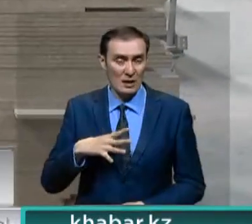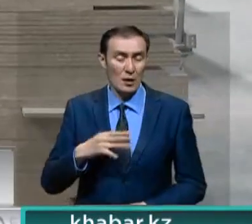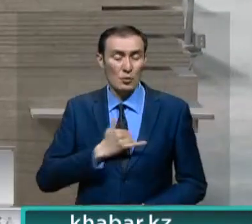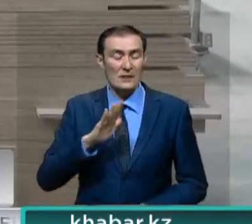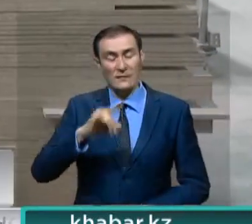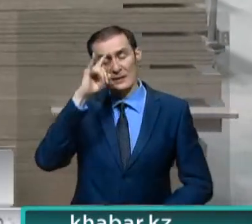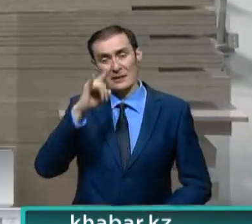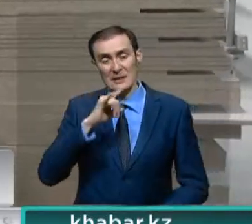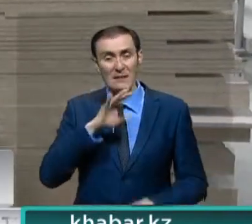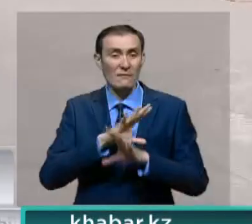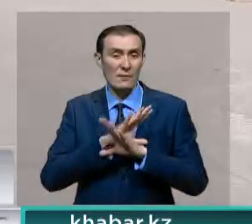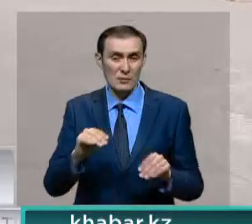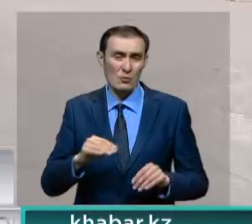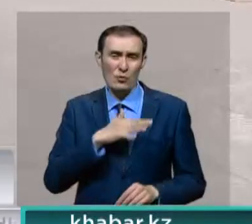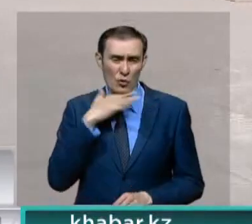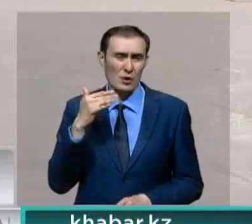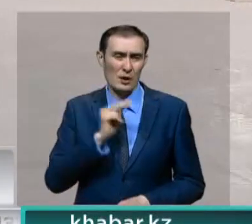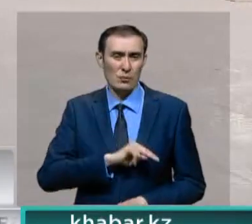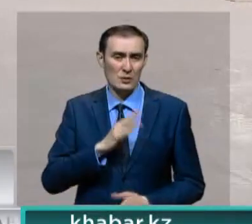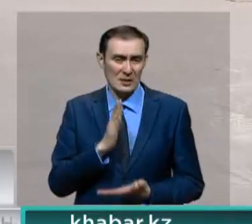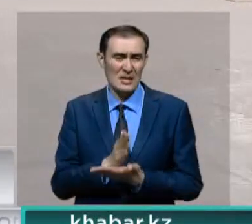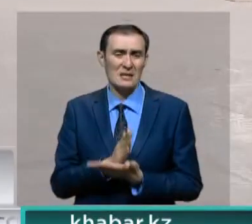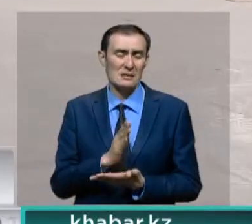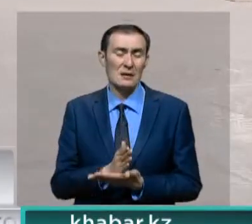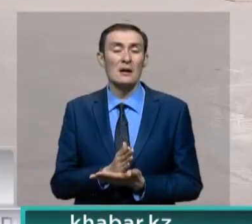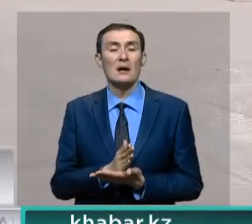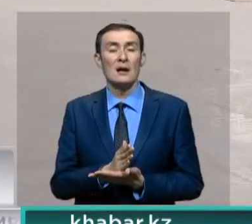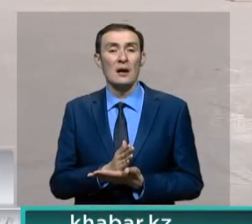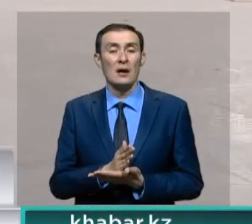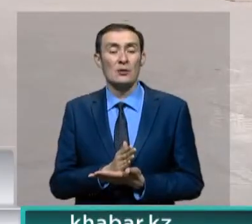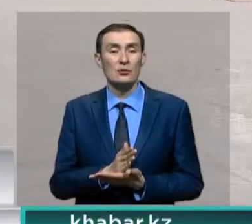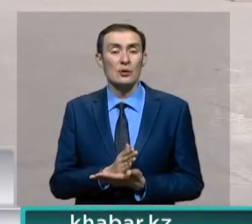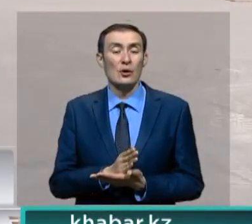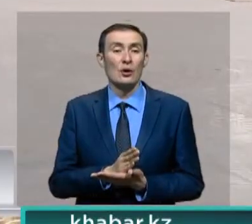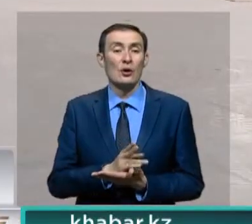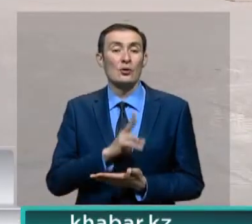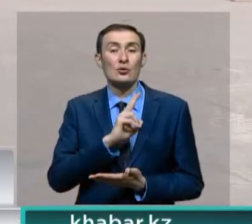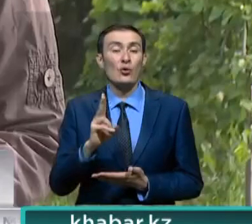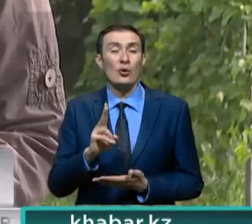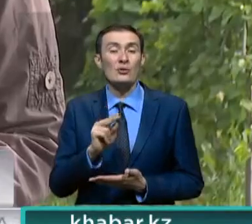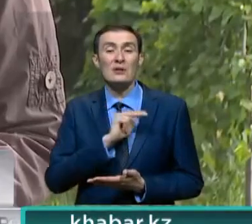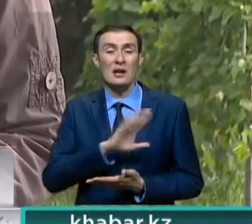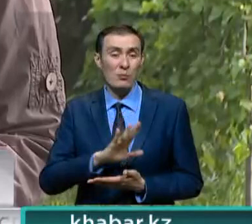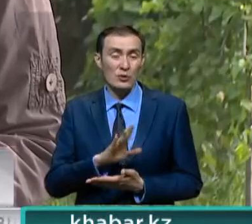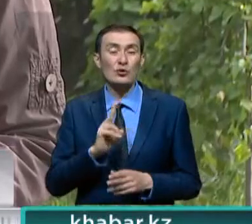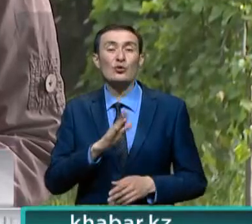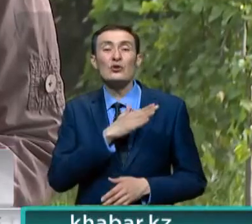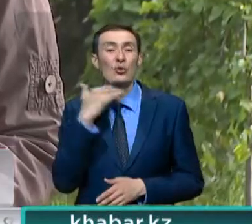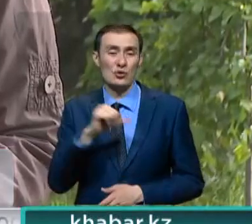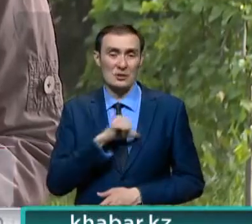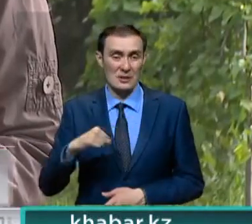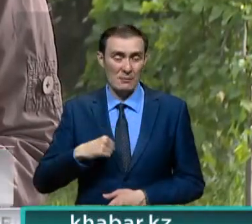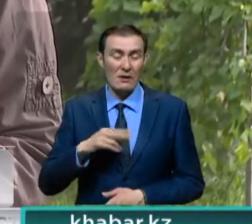Казахстане сейчас вообще достаточно много работы. То есть не работает тот, наверное, тот, кто не хочет. Чтобы участвовать в